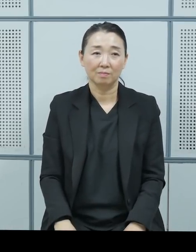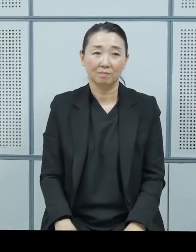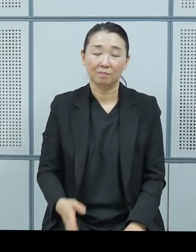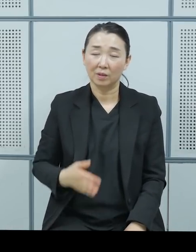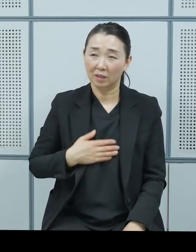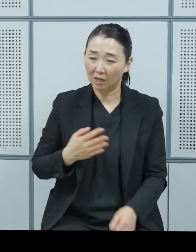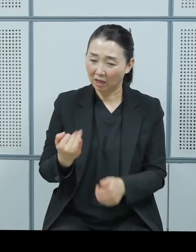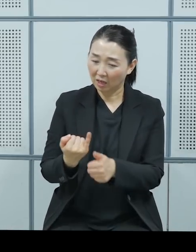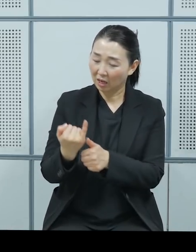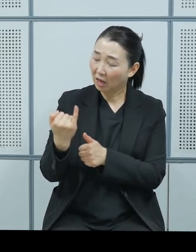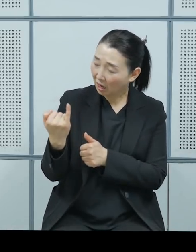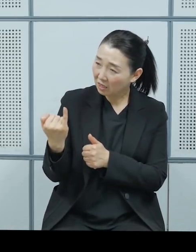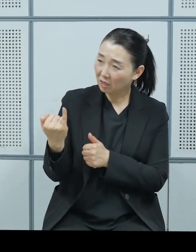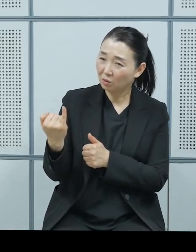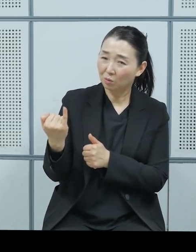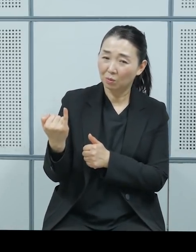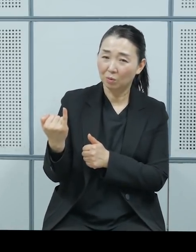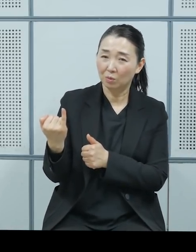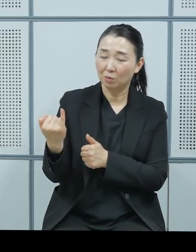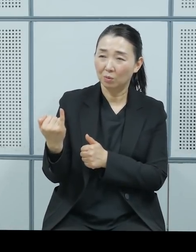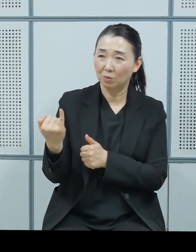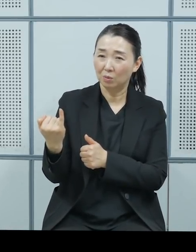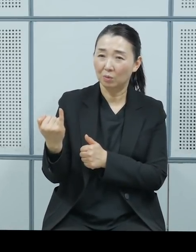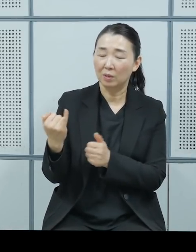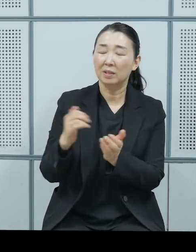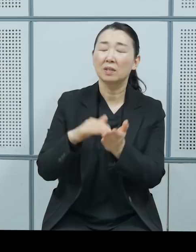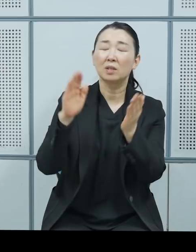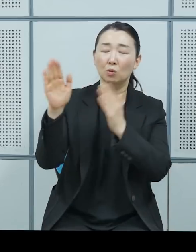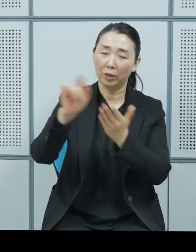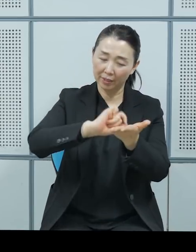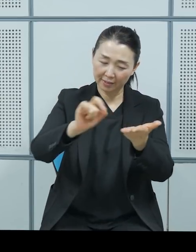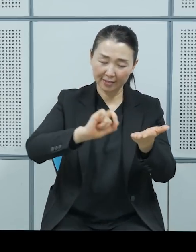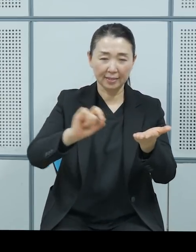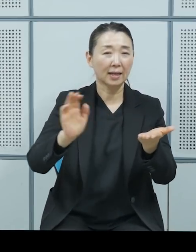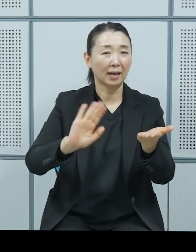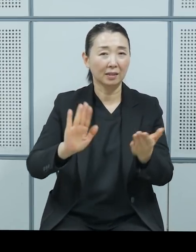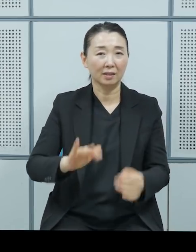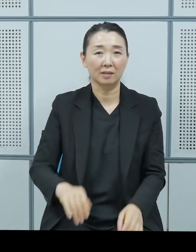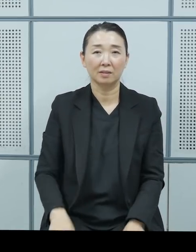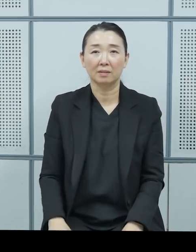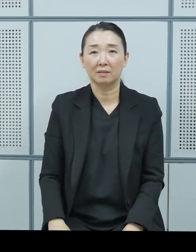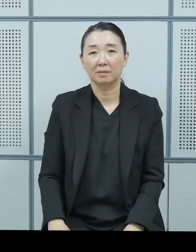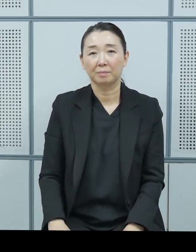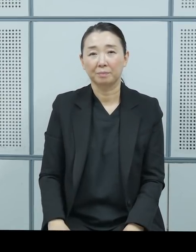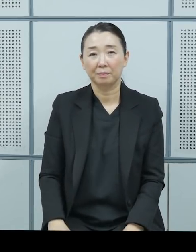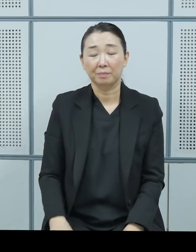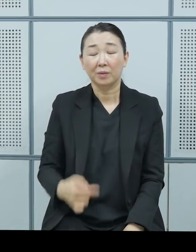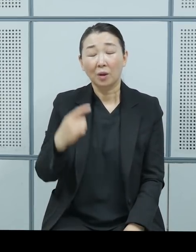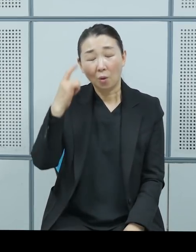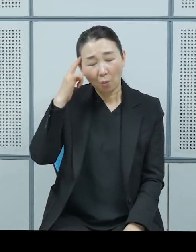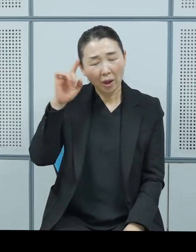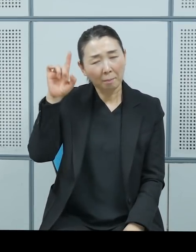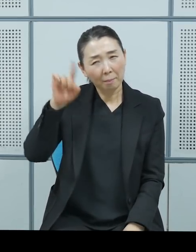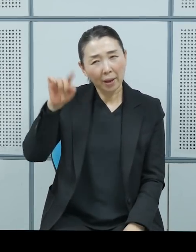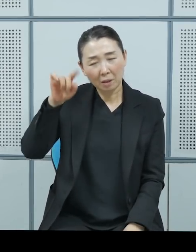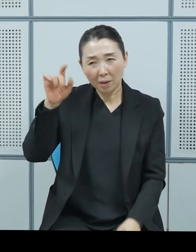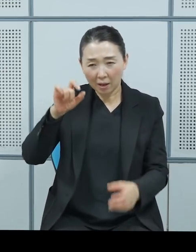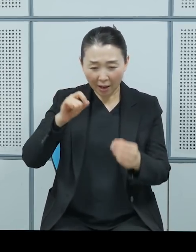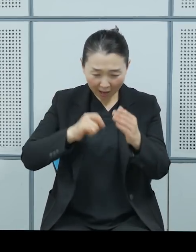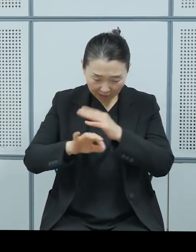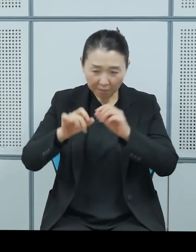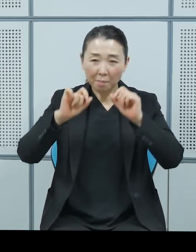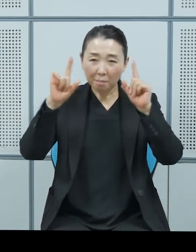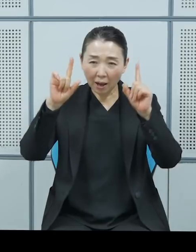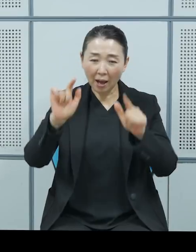아내 일로 다이어리를 써본 적이 없어요. 그러니까 매번 저는 일어나서 그날 할 일을 적고